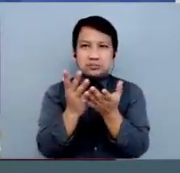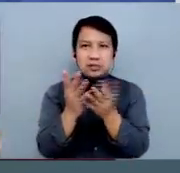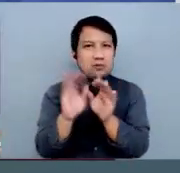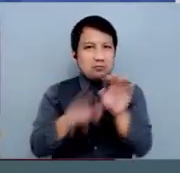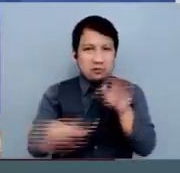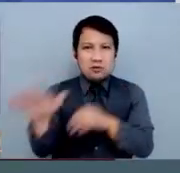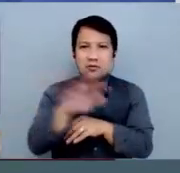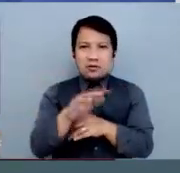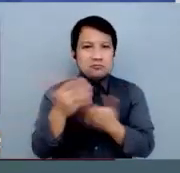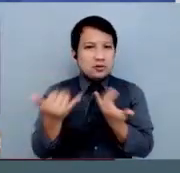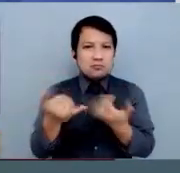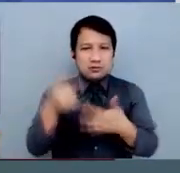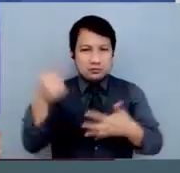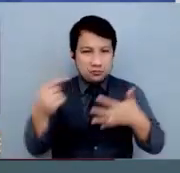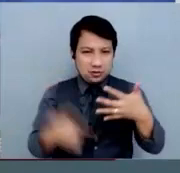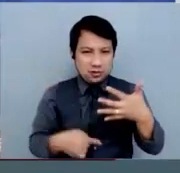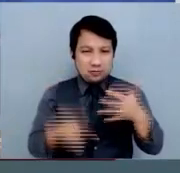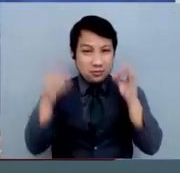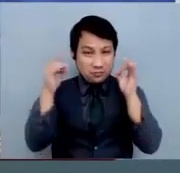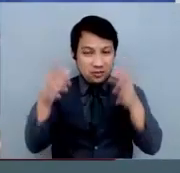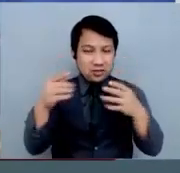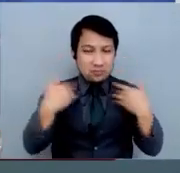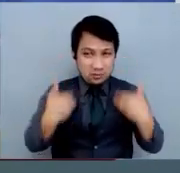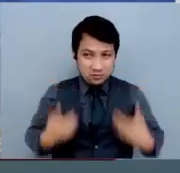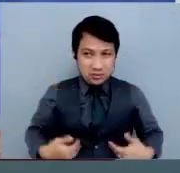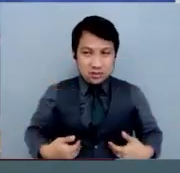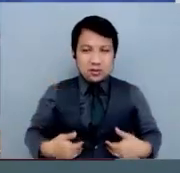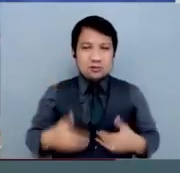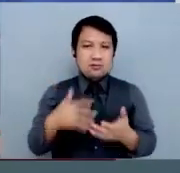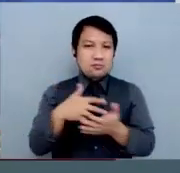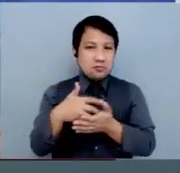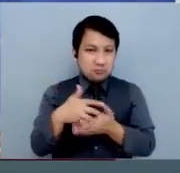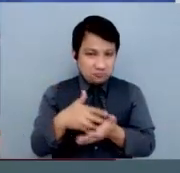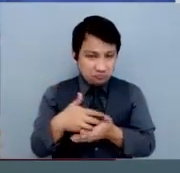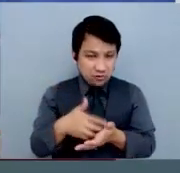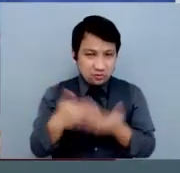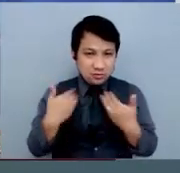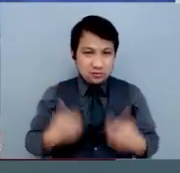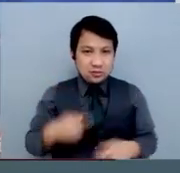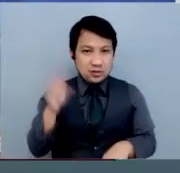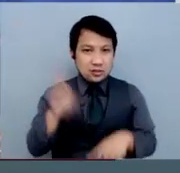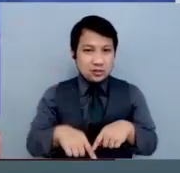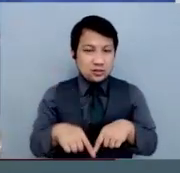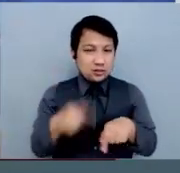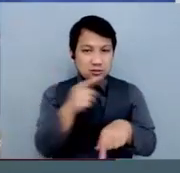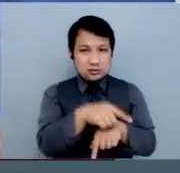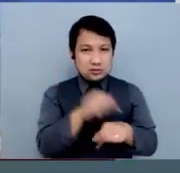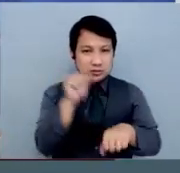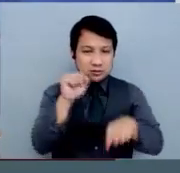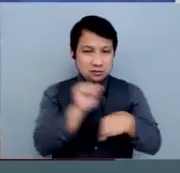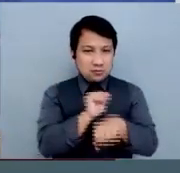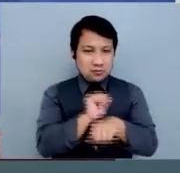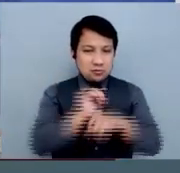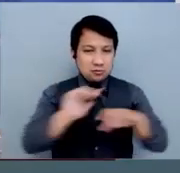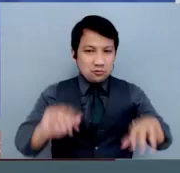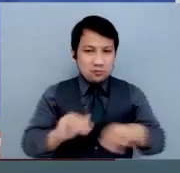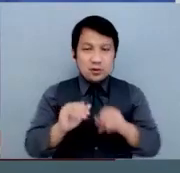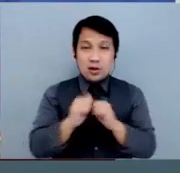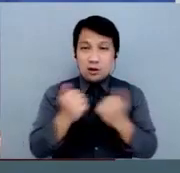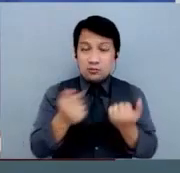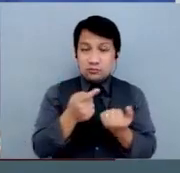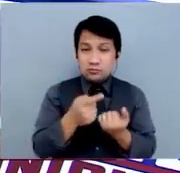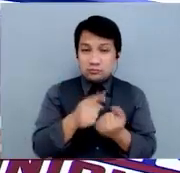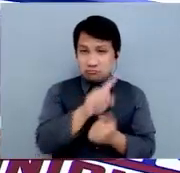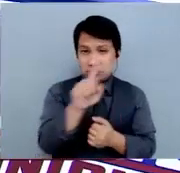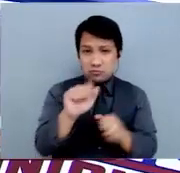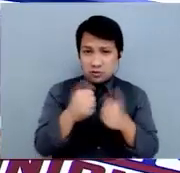majority doesn't have this mga yung severe body malay or myalgia to the point na hindi sila makapagtrabaho. Mm-hmm. Doc, kamusta naman sa ospital niyo